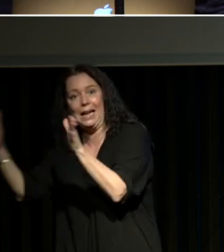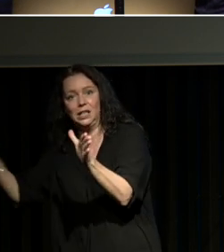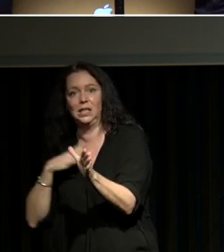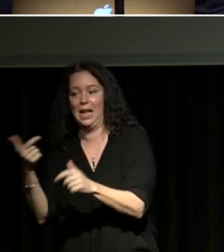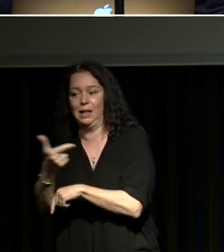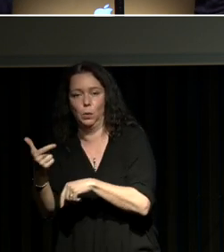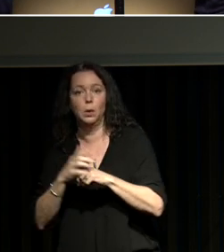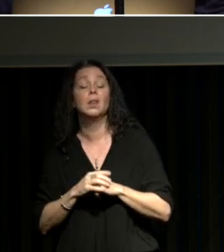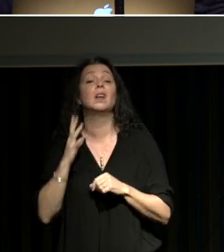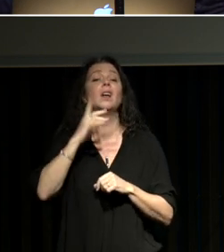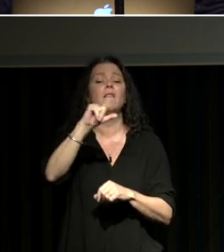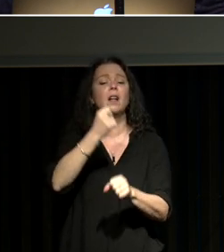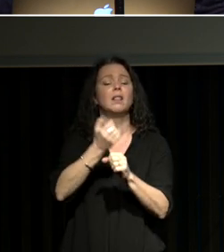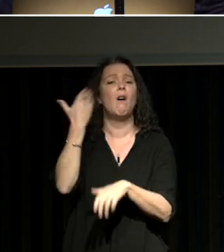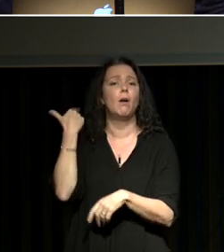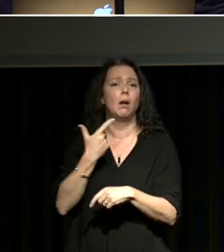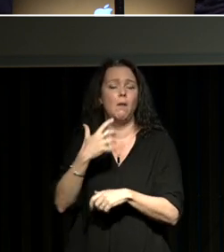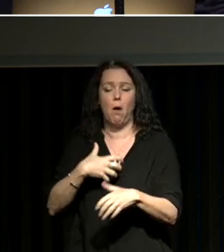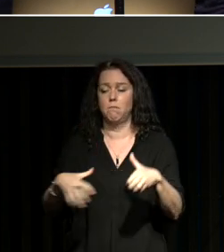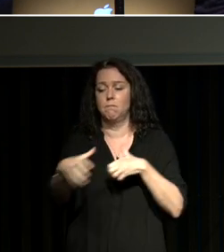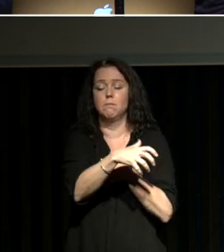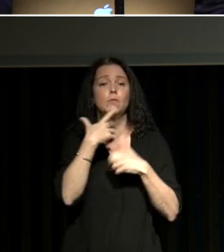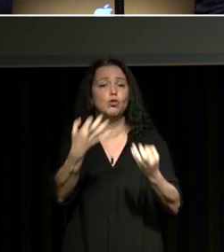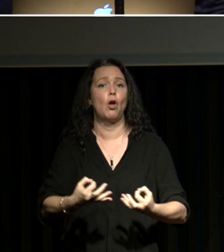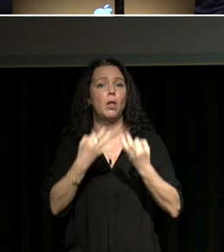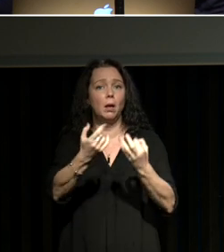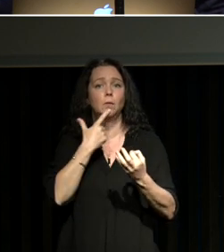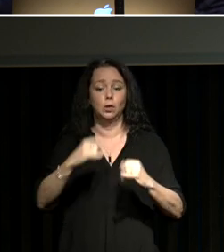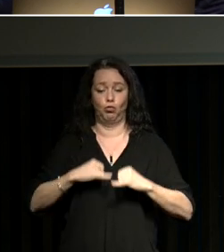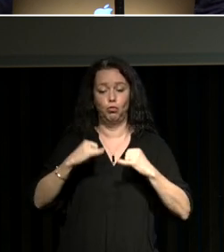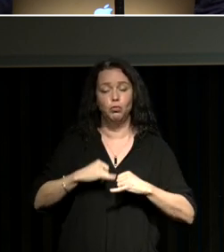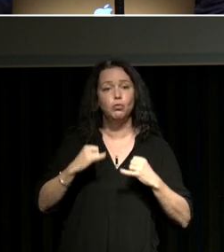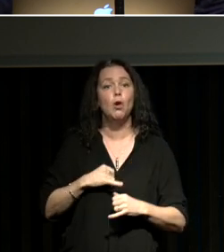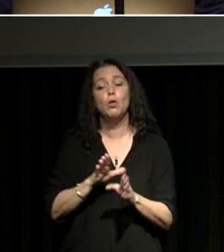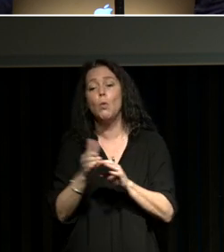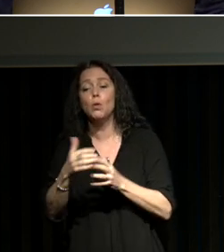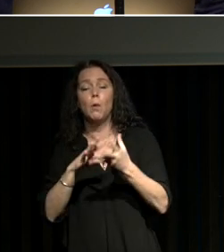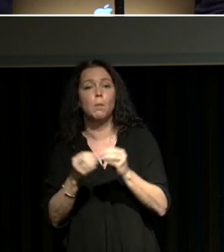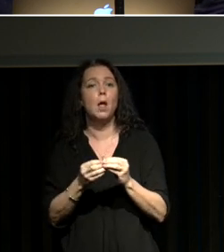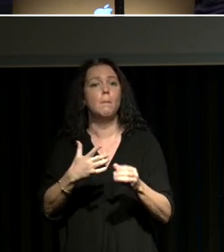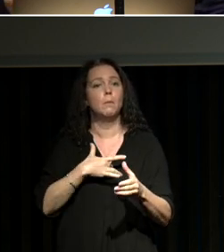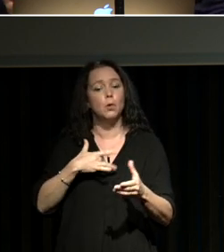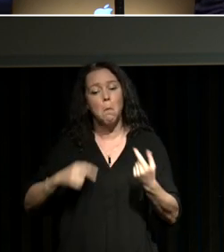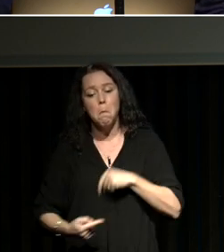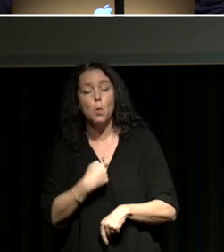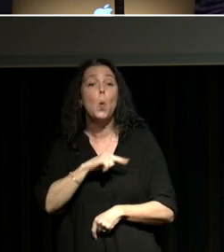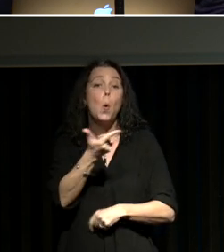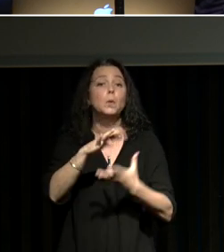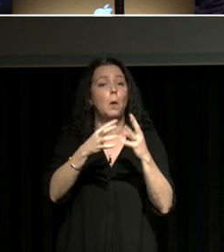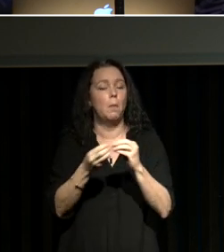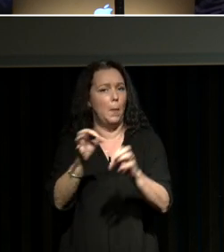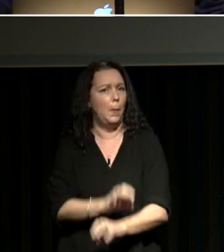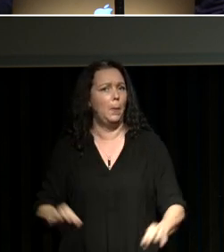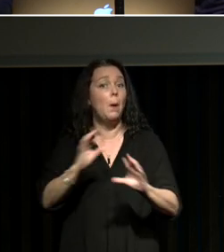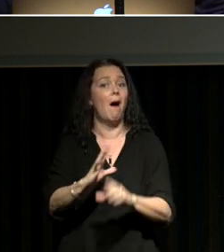a 20 ans, on ne prélevait que des donneurs standards, c'est-à-dire des donneurs jeunes, sans comorbidité cardiovasculaire. Les besoins